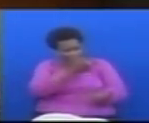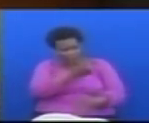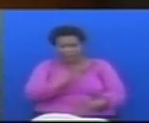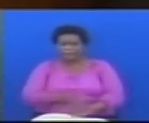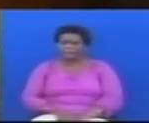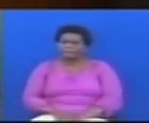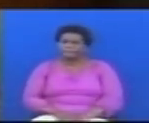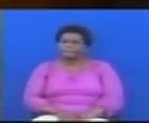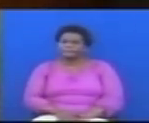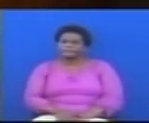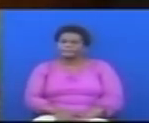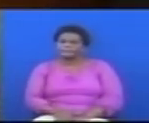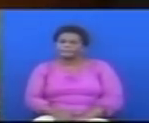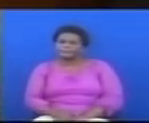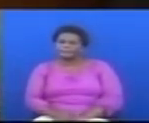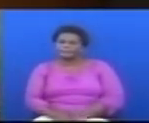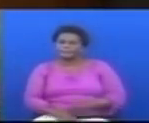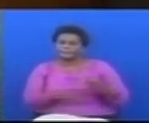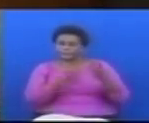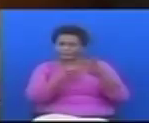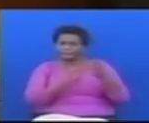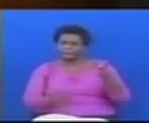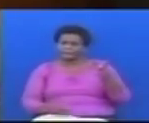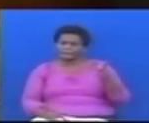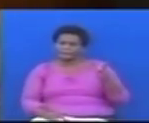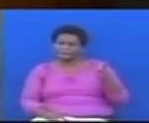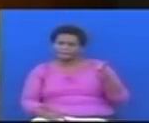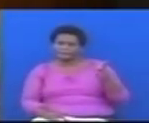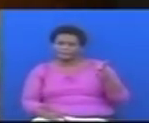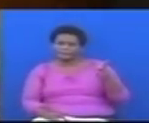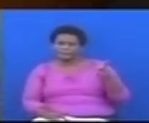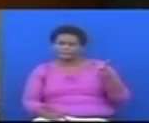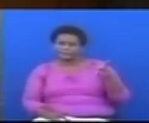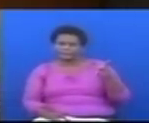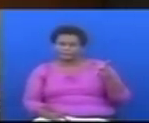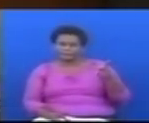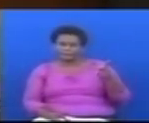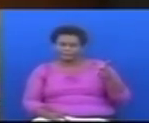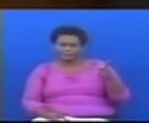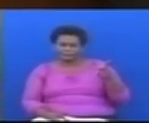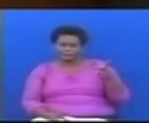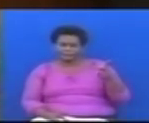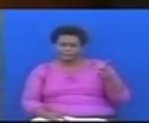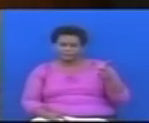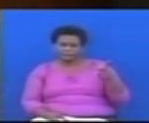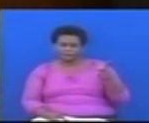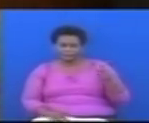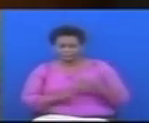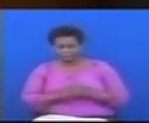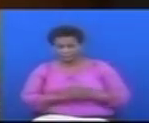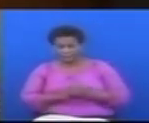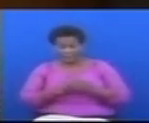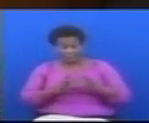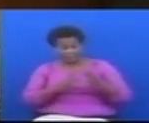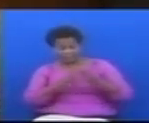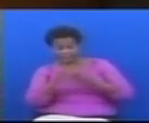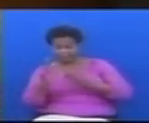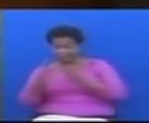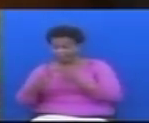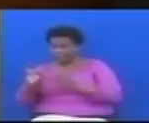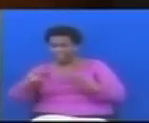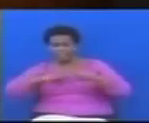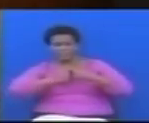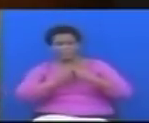cha lami? Na swali la pili, katika kutatua changamoto ya za usafiri katika tarafa hii ya